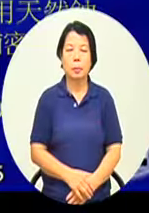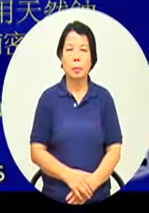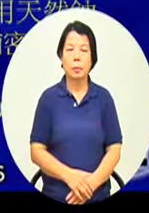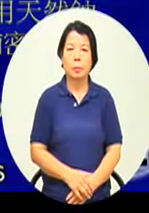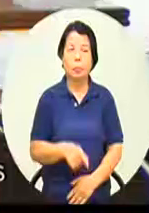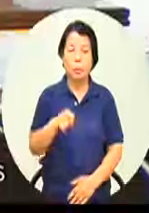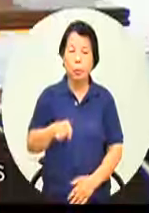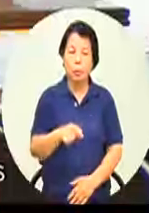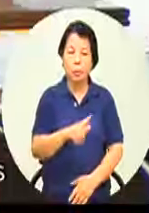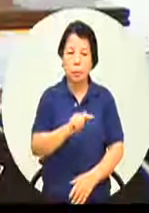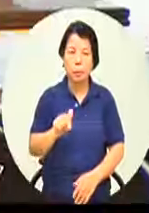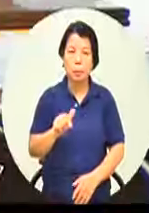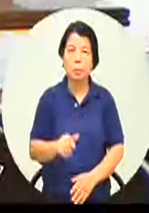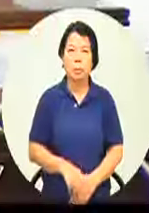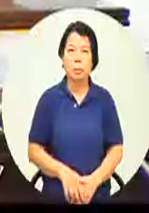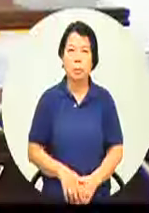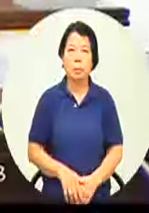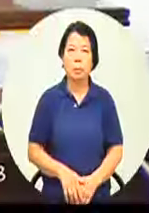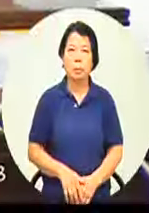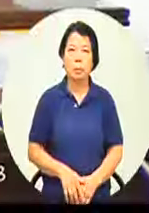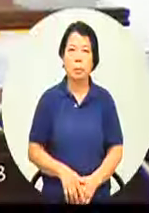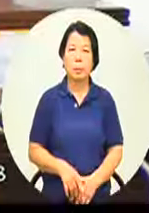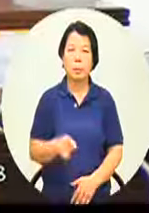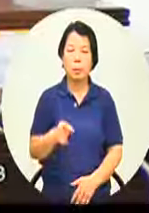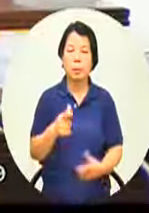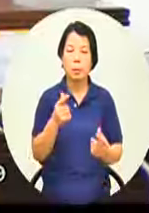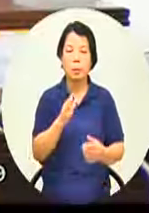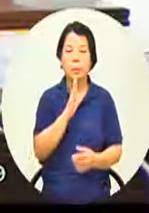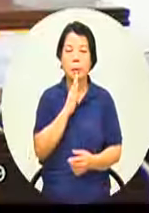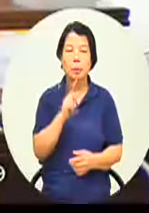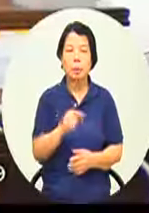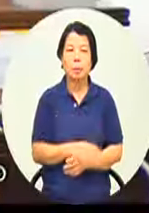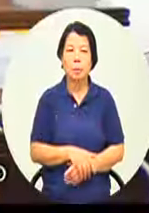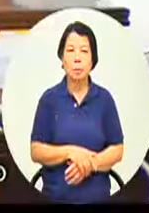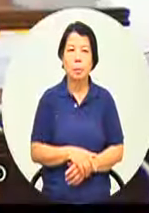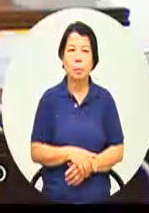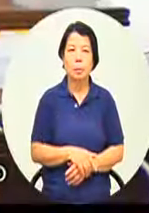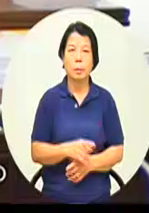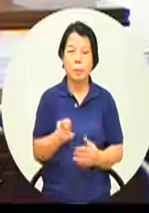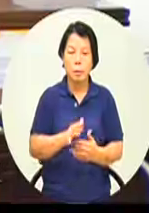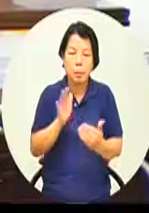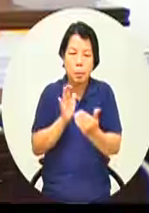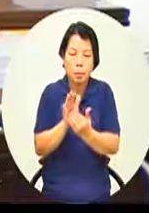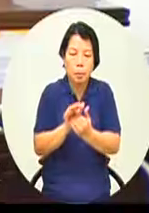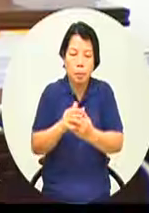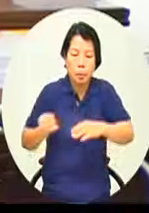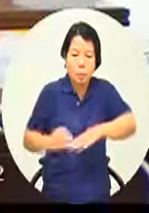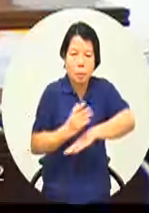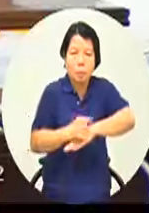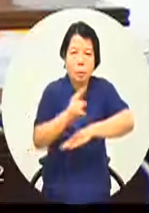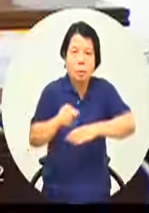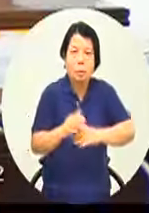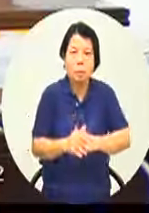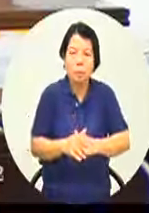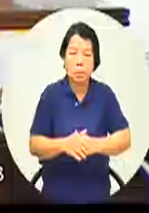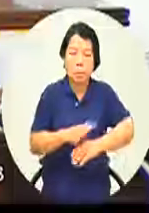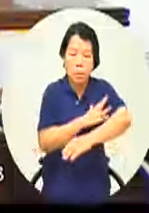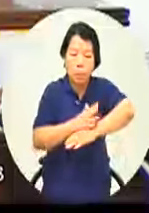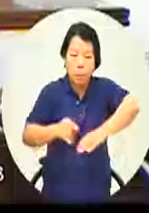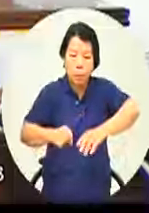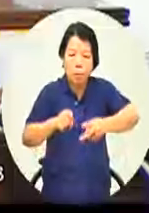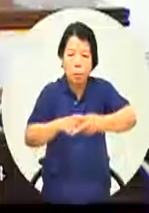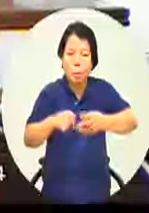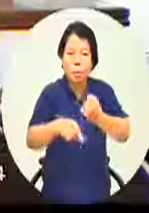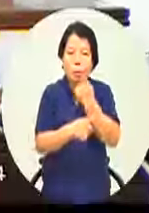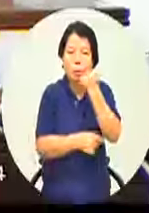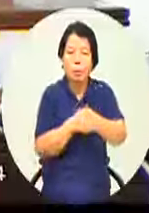材质呢，各位你们看看，就是所谓的采抗冲实质的深坦覆坡工法，这样呢才会符